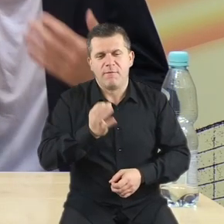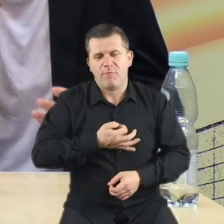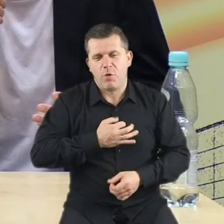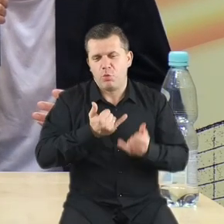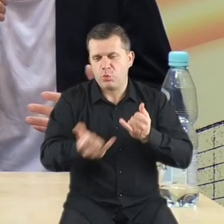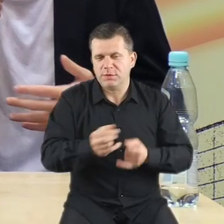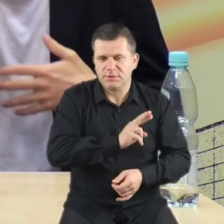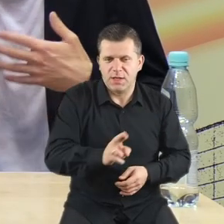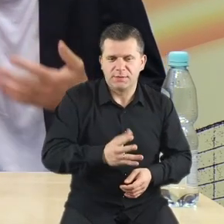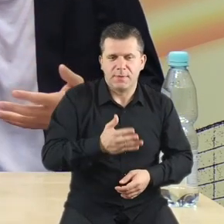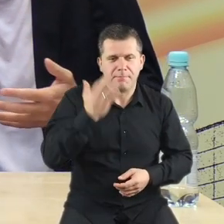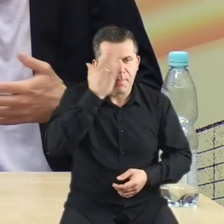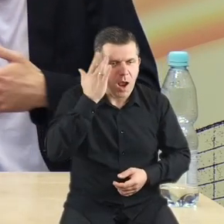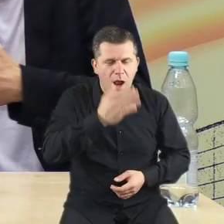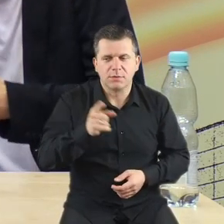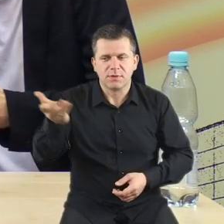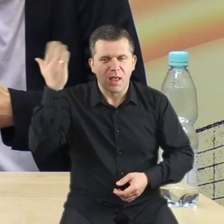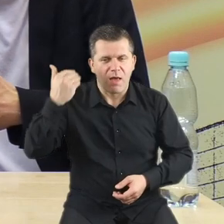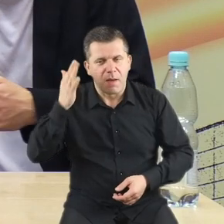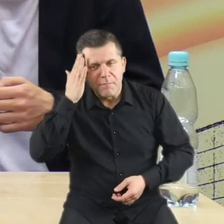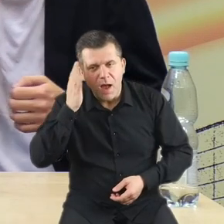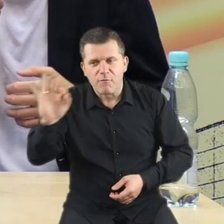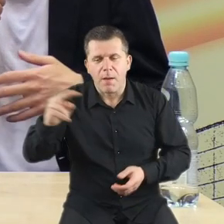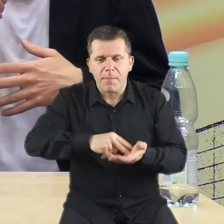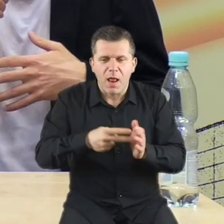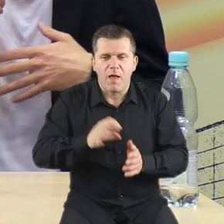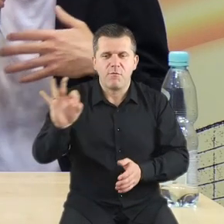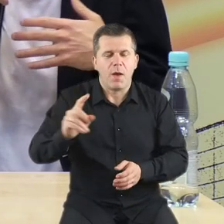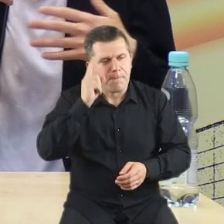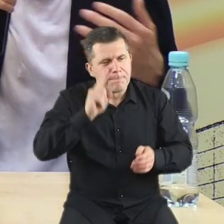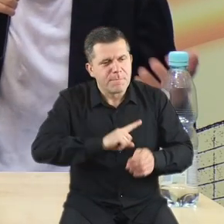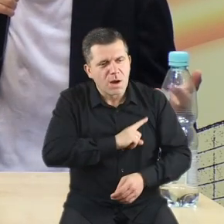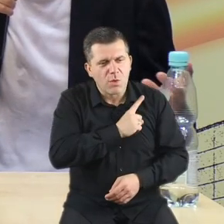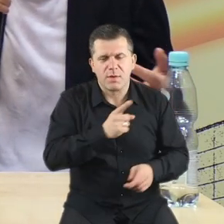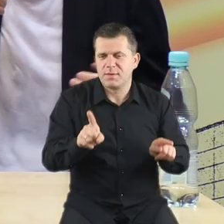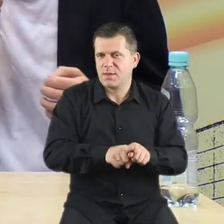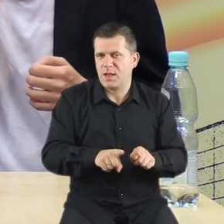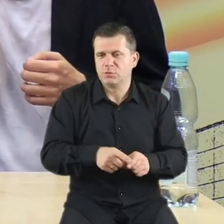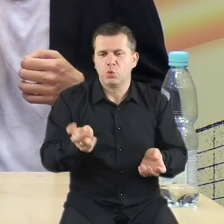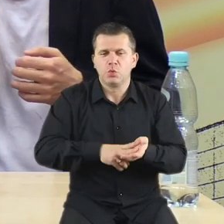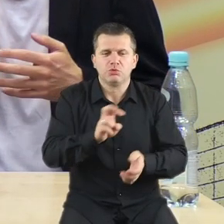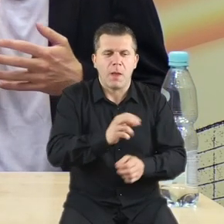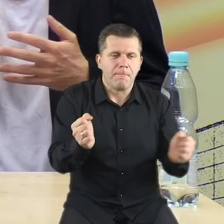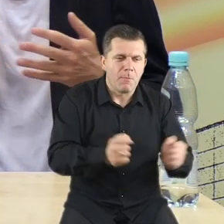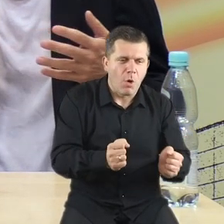których marzą, swoje plany, swoje miłości, rzeczy, których się boją.